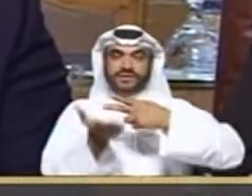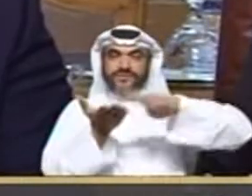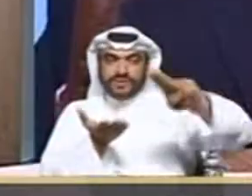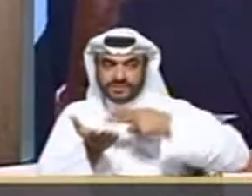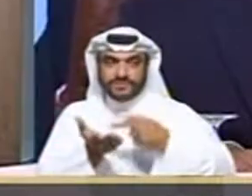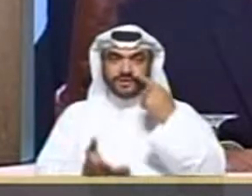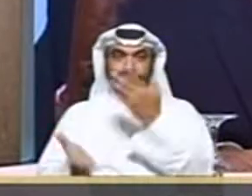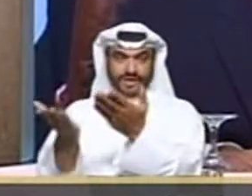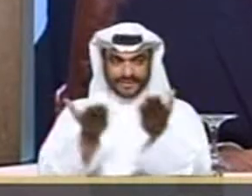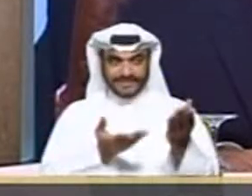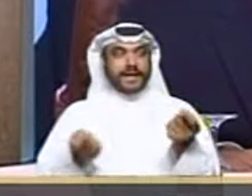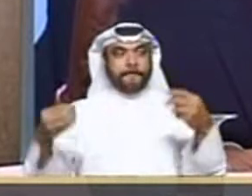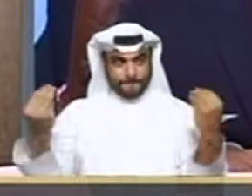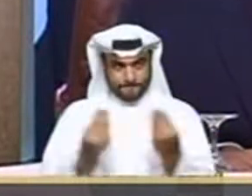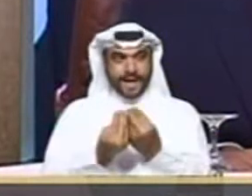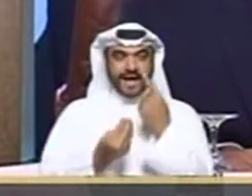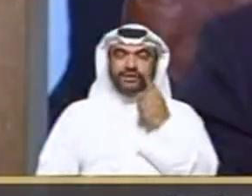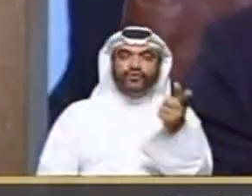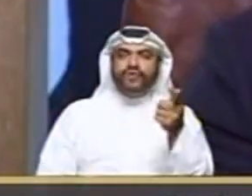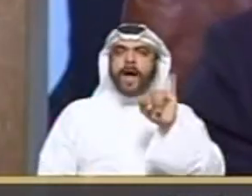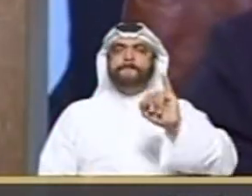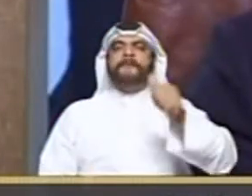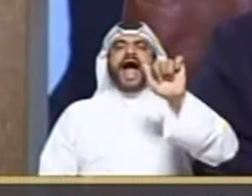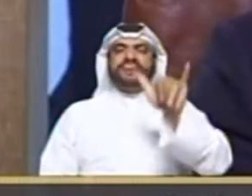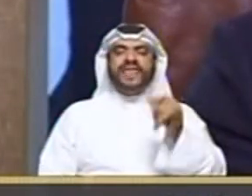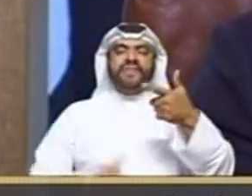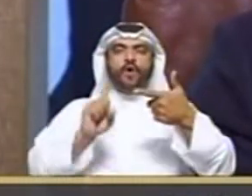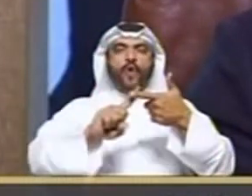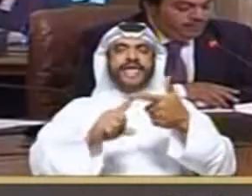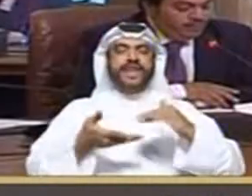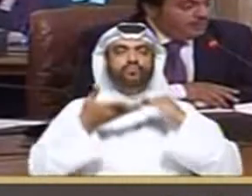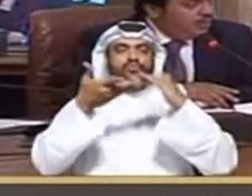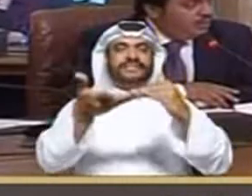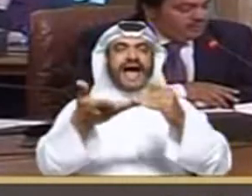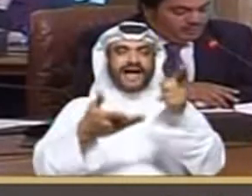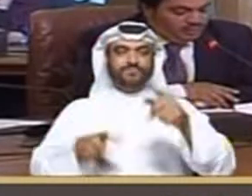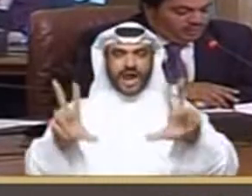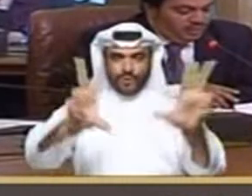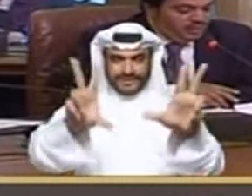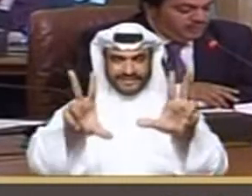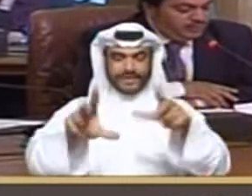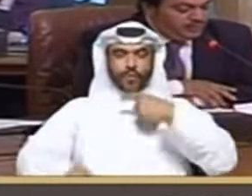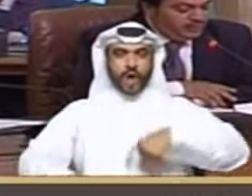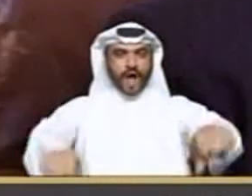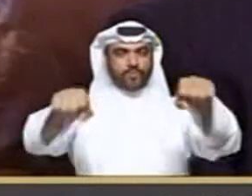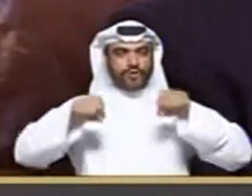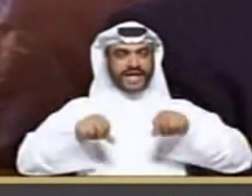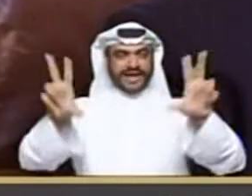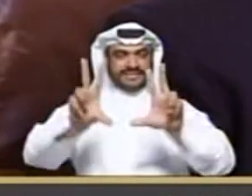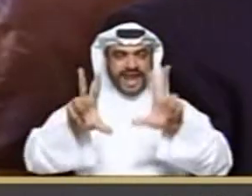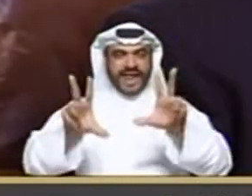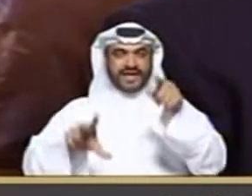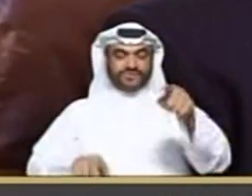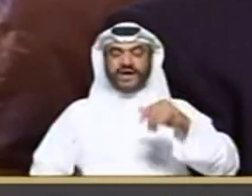ماضي الخميس، ومشاركة مدير العام الهيئة العامة للشباب عبد الرحمن المطيري، ومدير إدارة التوجيه الإعلامي بوزارة